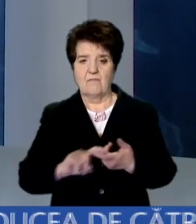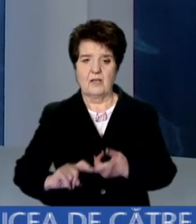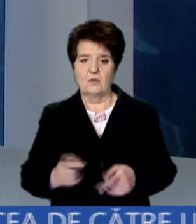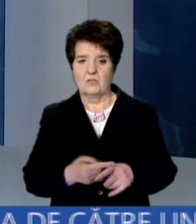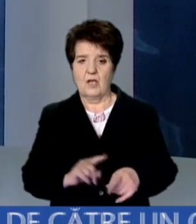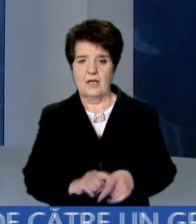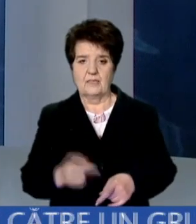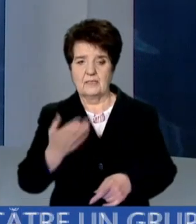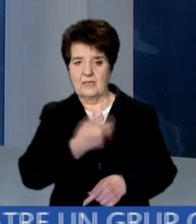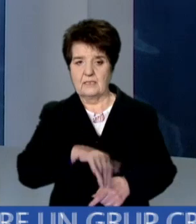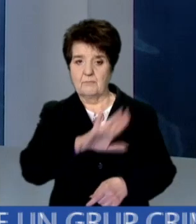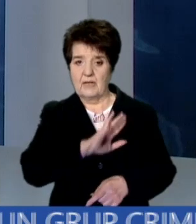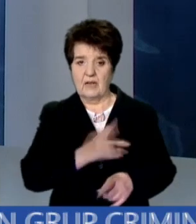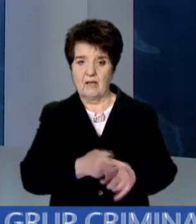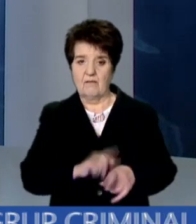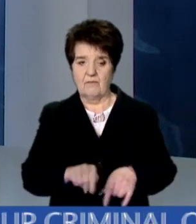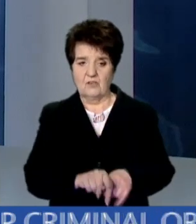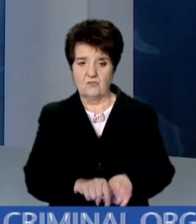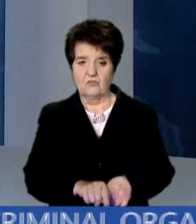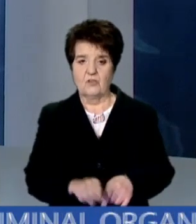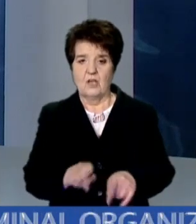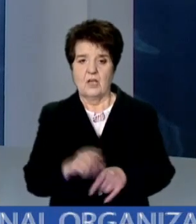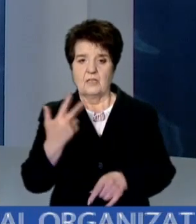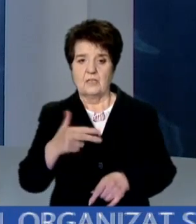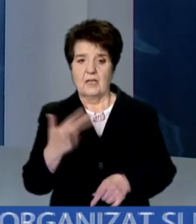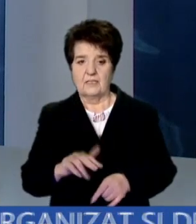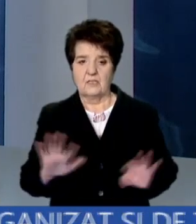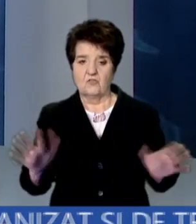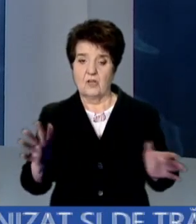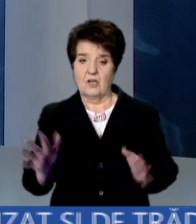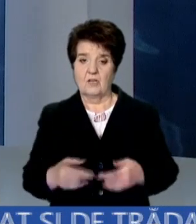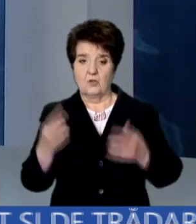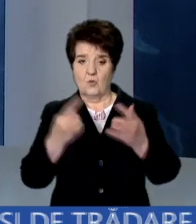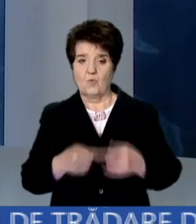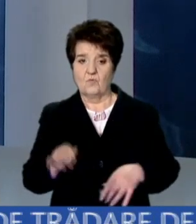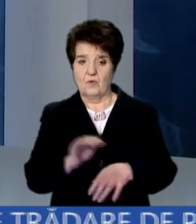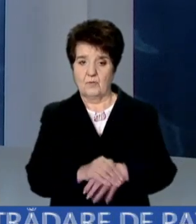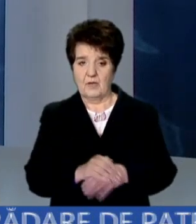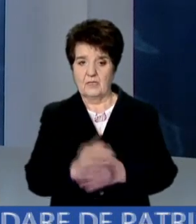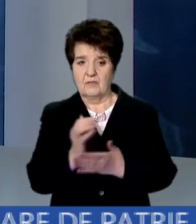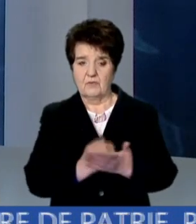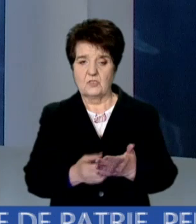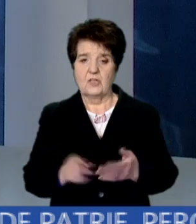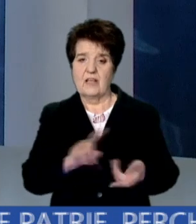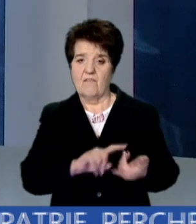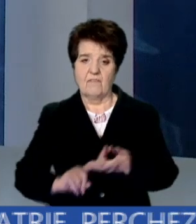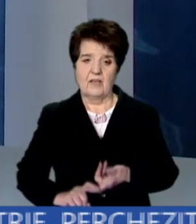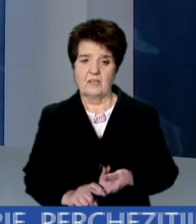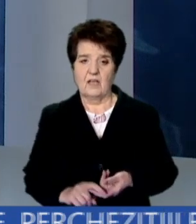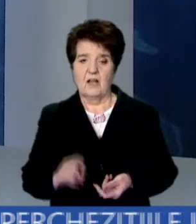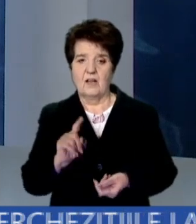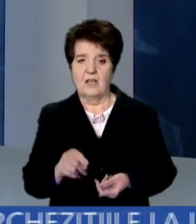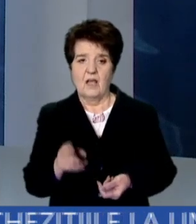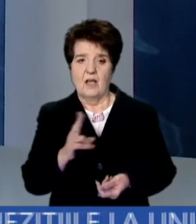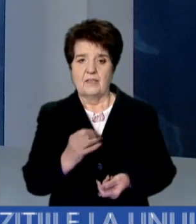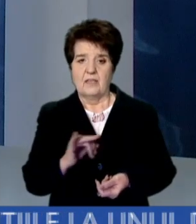Asta face și Spania, care are la activ deja peste 30 de cazuri confirmate, a căror sursă de infectare ar fi servit un festival al gheilor